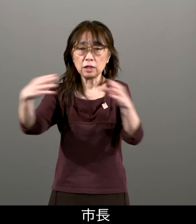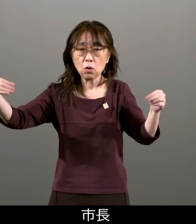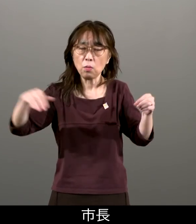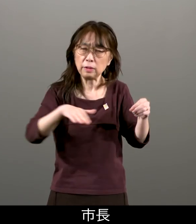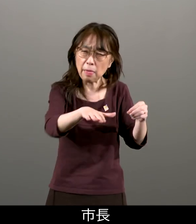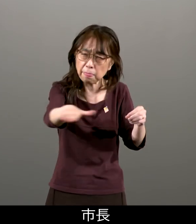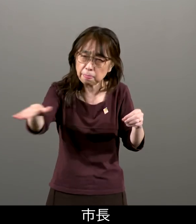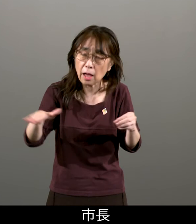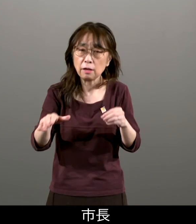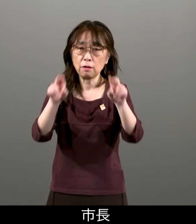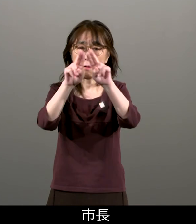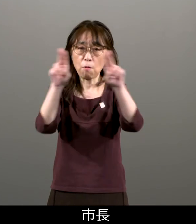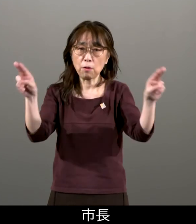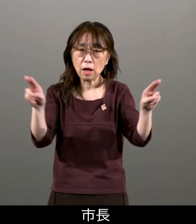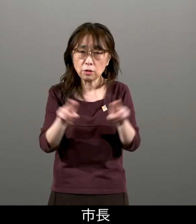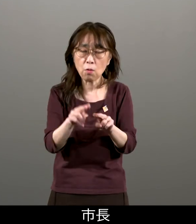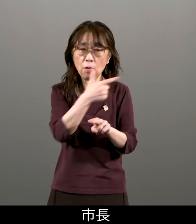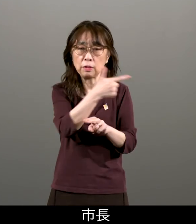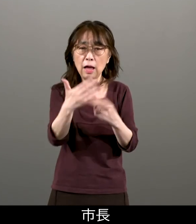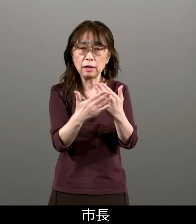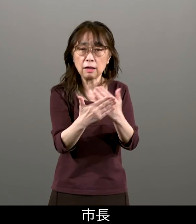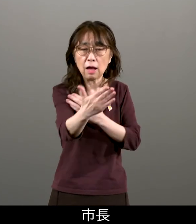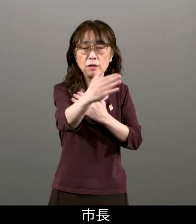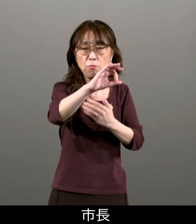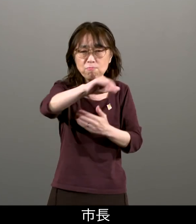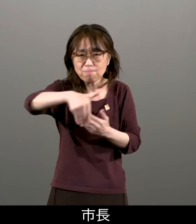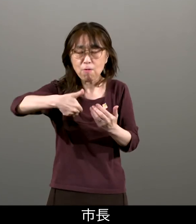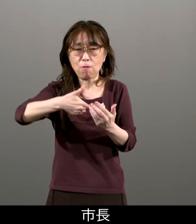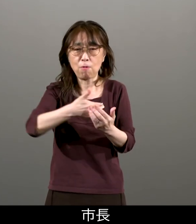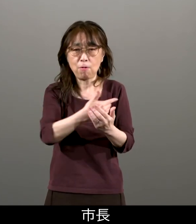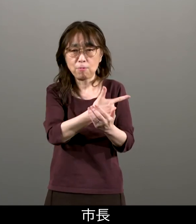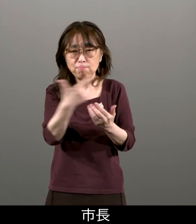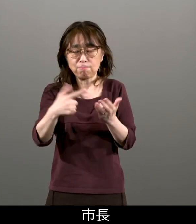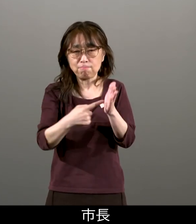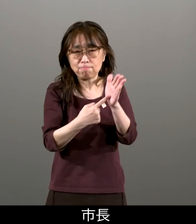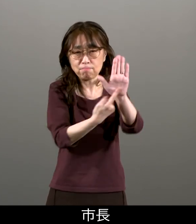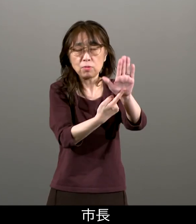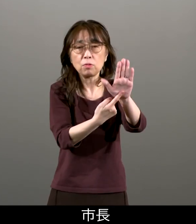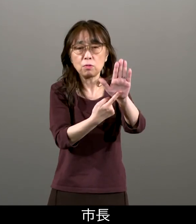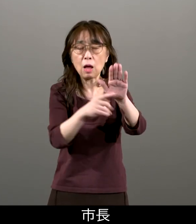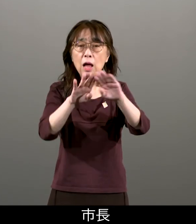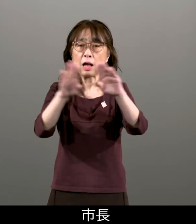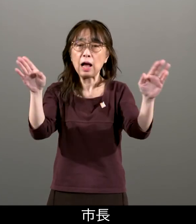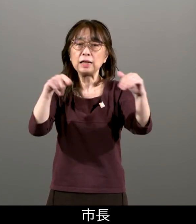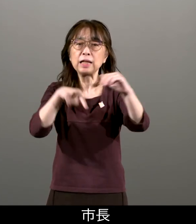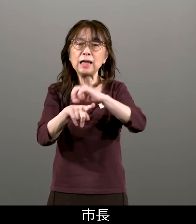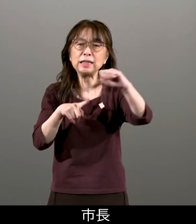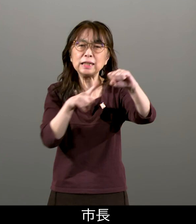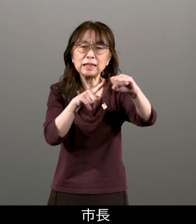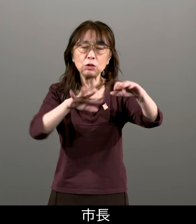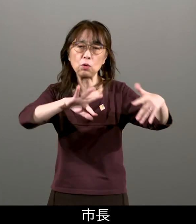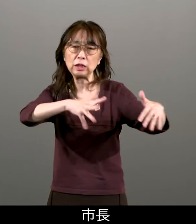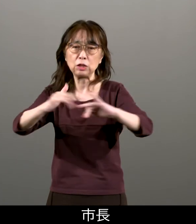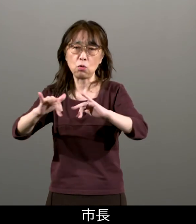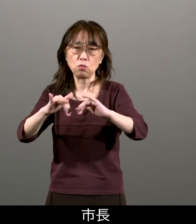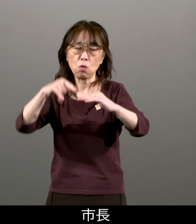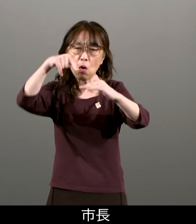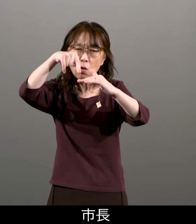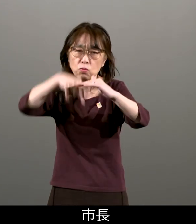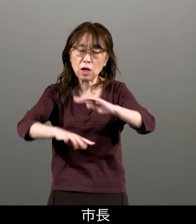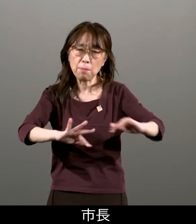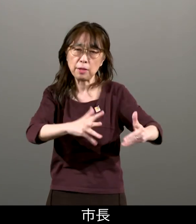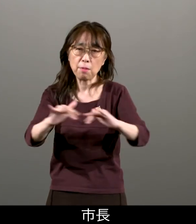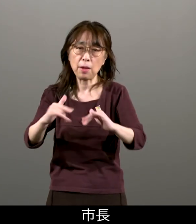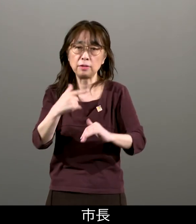の大会の利益がもたらされるように、大会の開催意義の議論ということを深めてまいりたいと考え